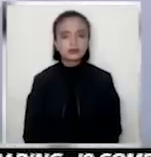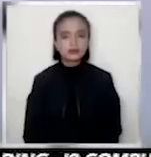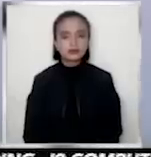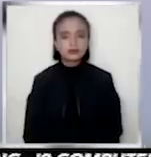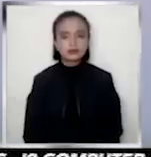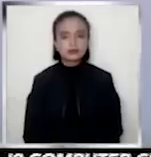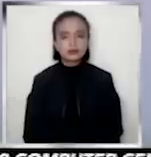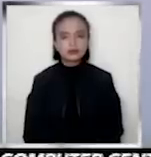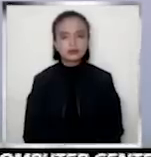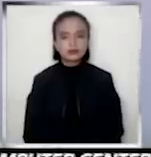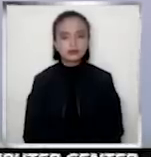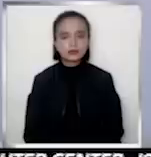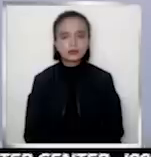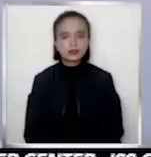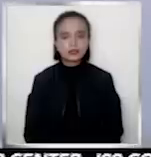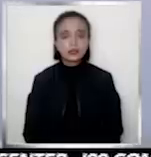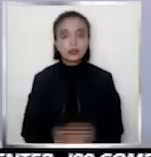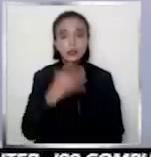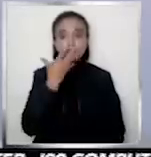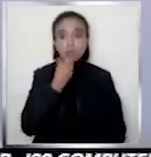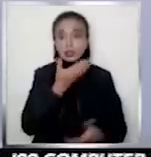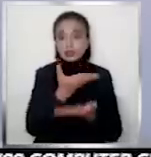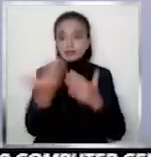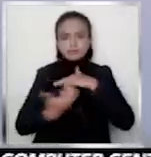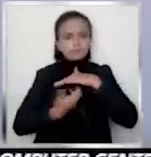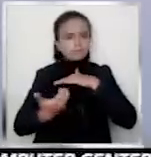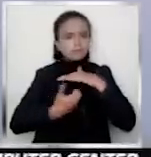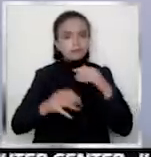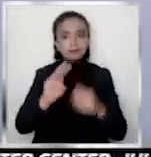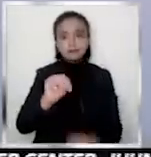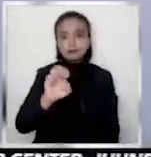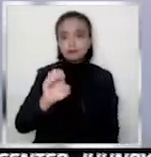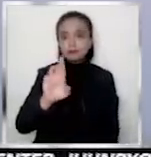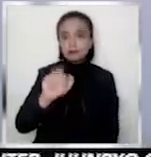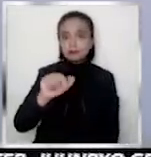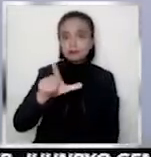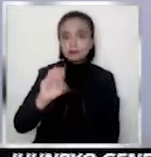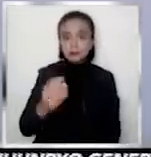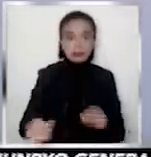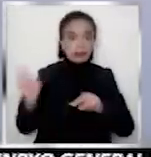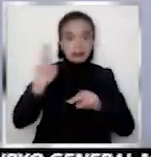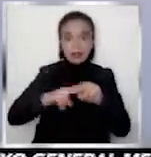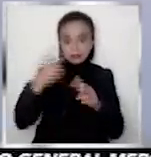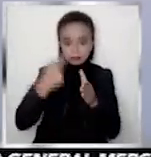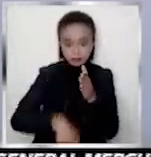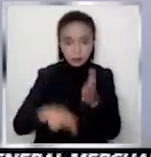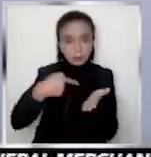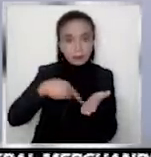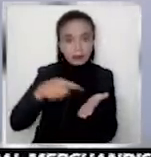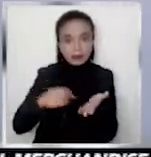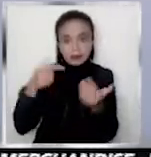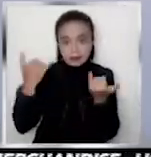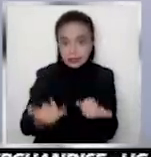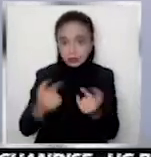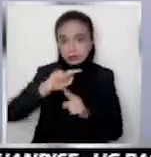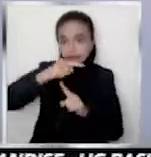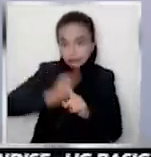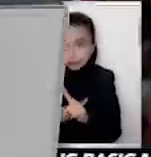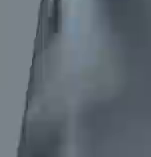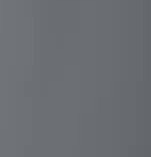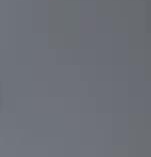Sa mga suki naman ng Meralco, tataas ang singil sa kuryente ngayong buwan. Tinutukan niya ni Joseph